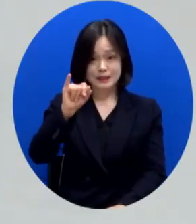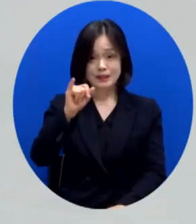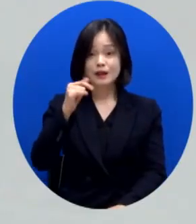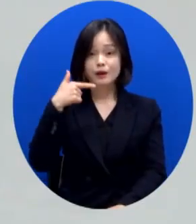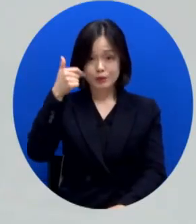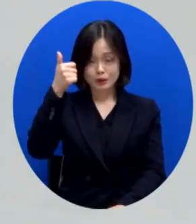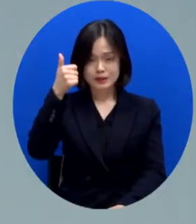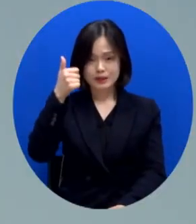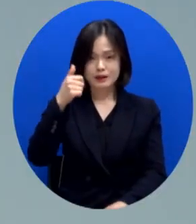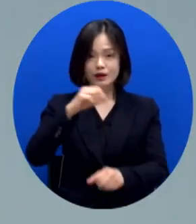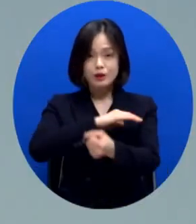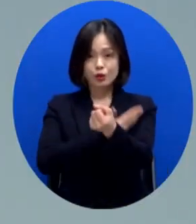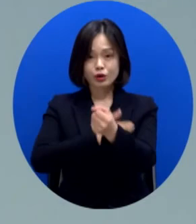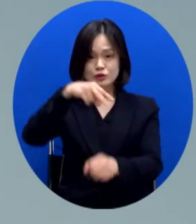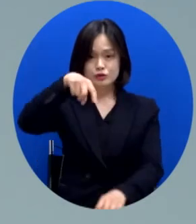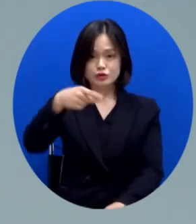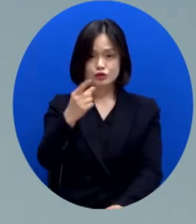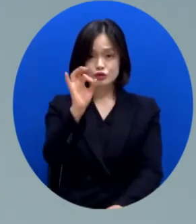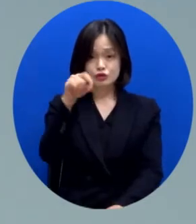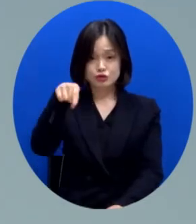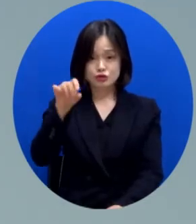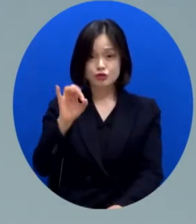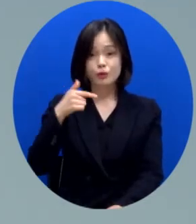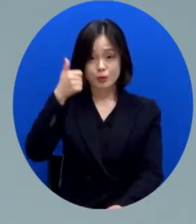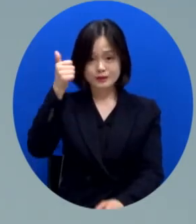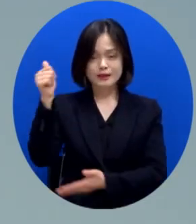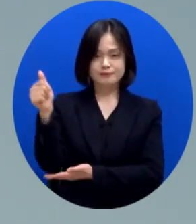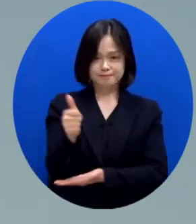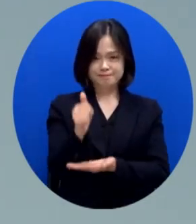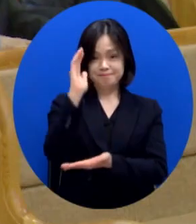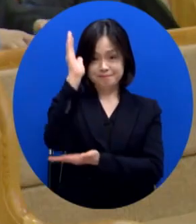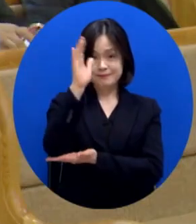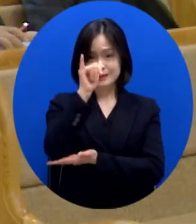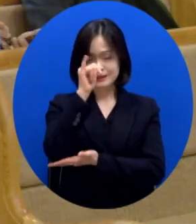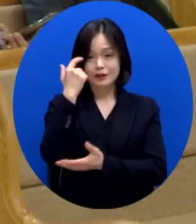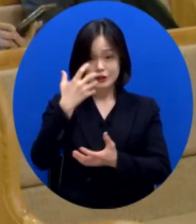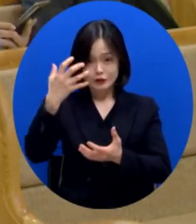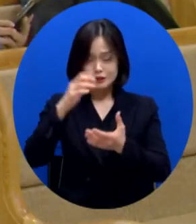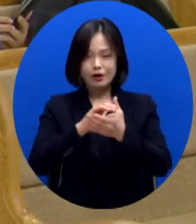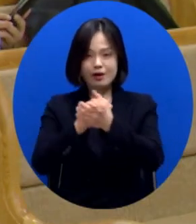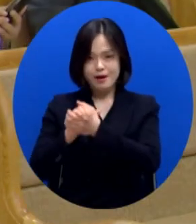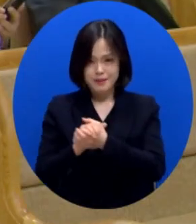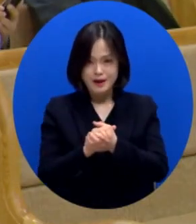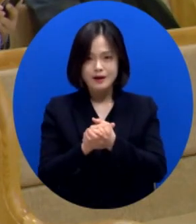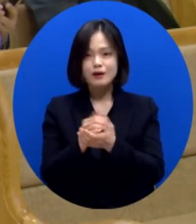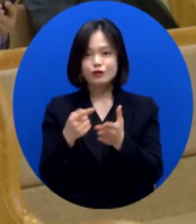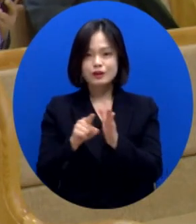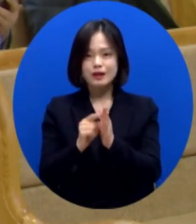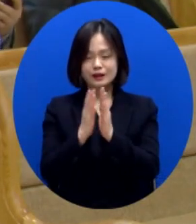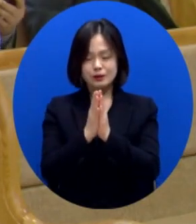상규 100원 수능 목사가 강사로 나서 영성 함양과 연합을 도모하는 시간을 가졌습니다